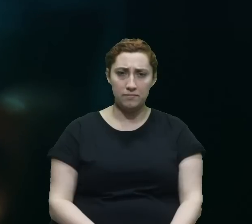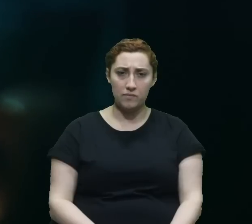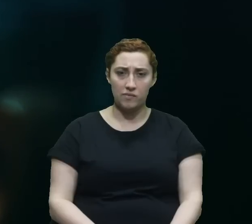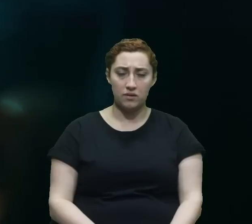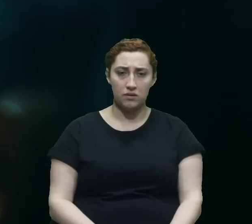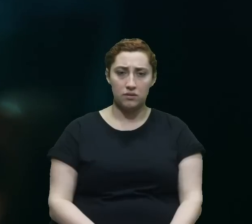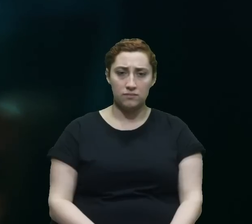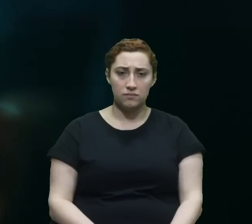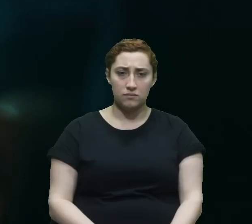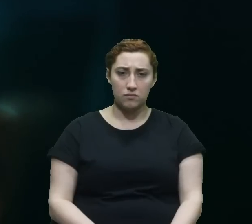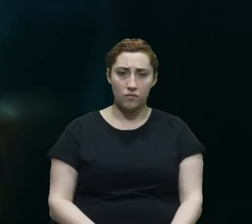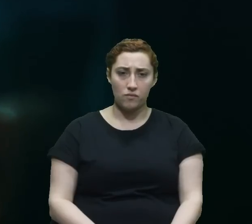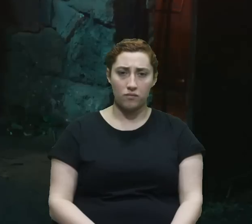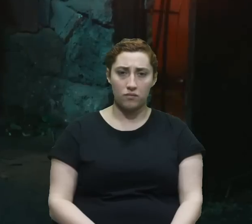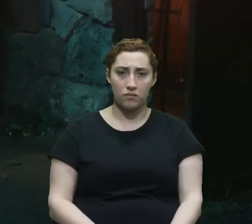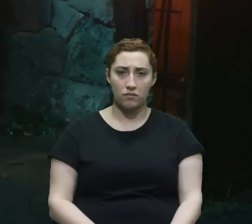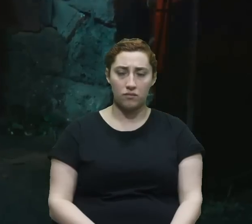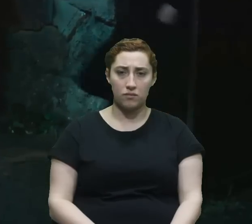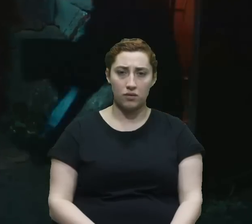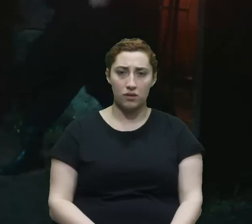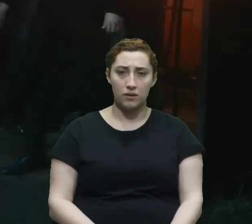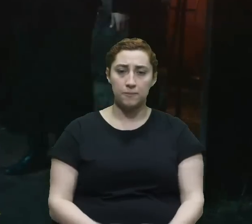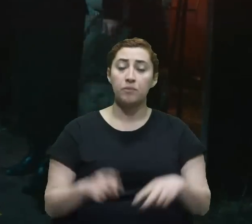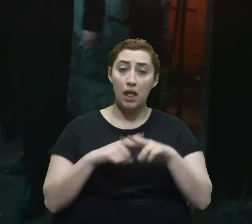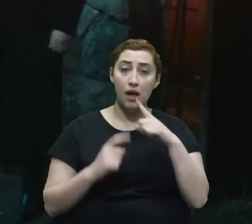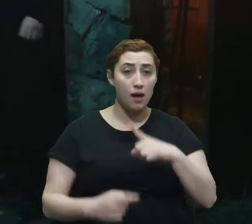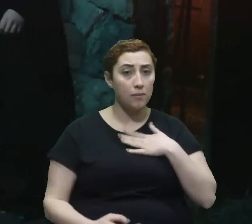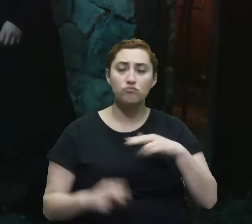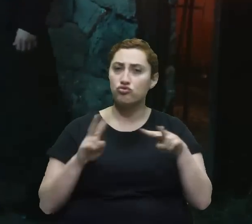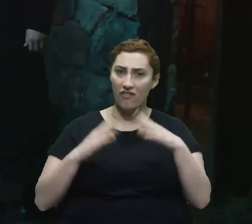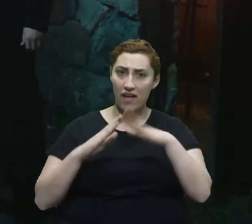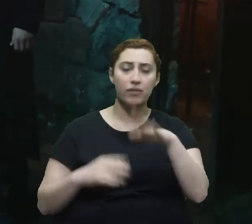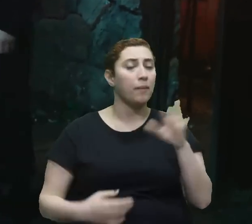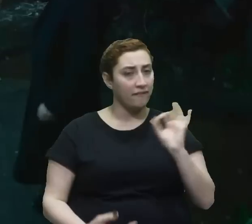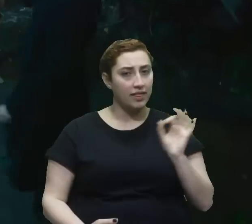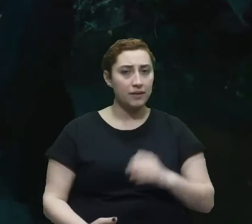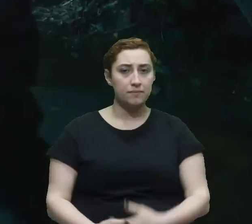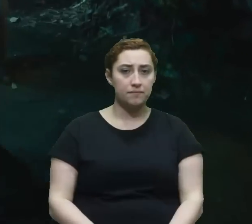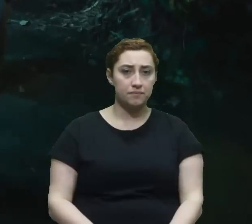Bir subay Mustafa'nın bahçesinde. Ali amirim. Mustafa evde mi? Evet.